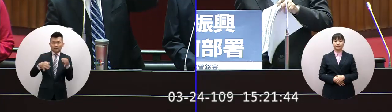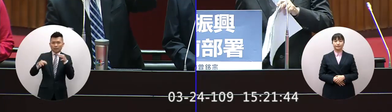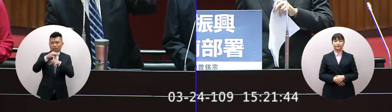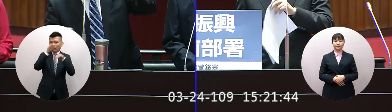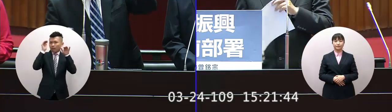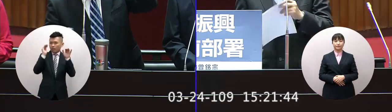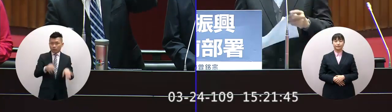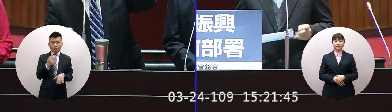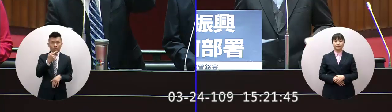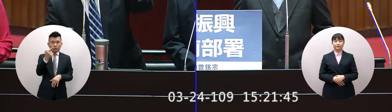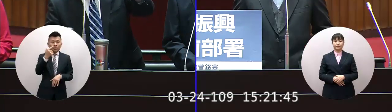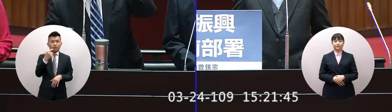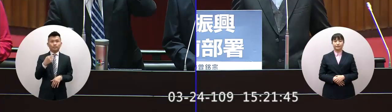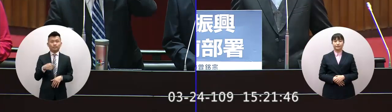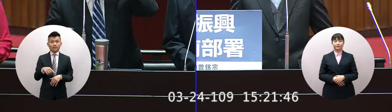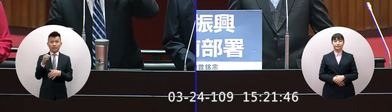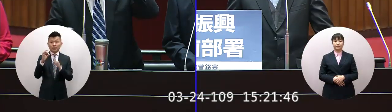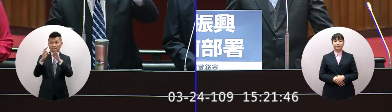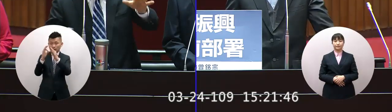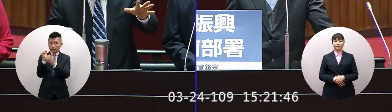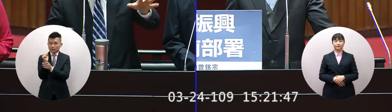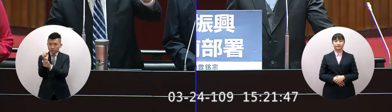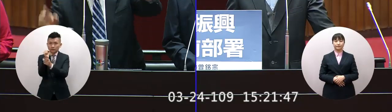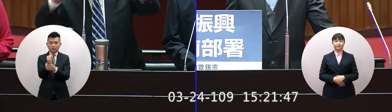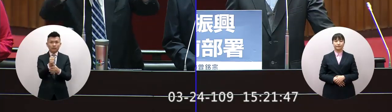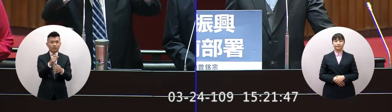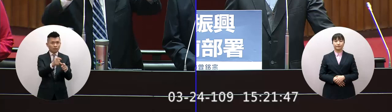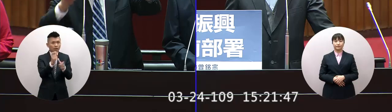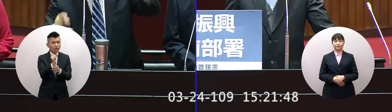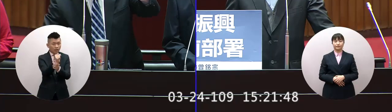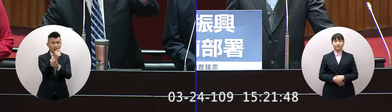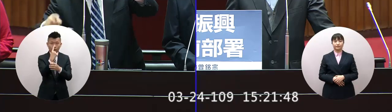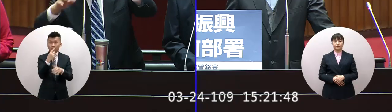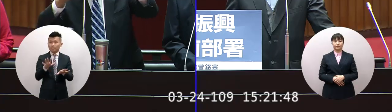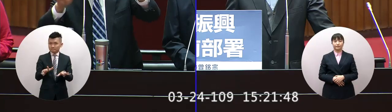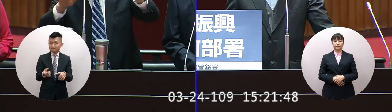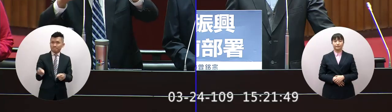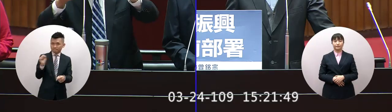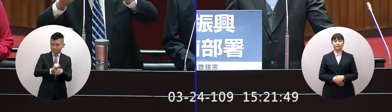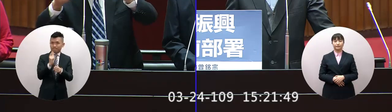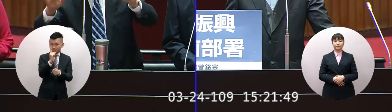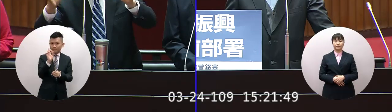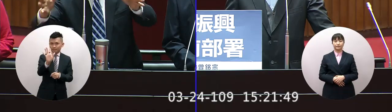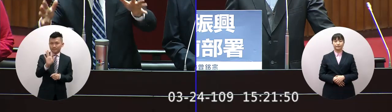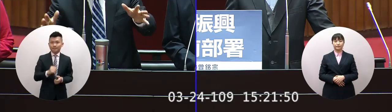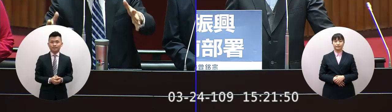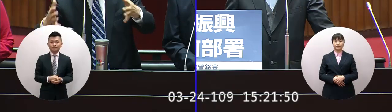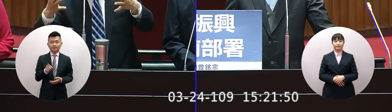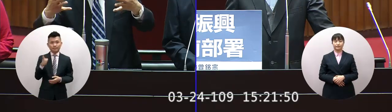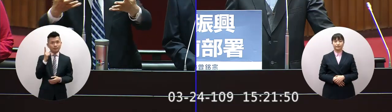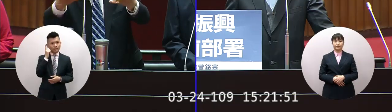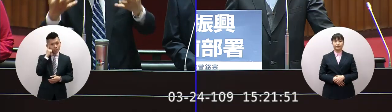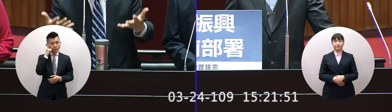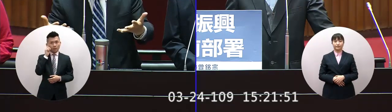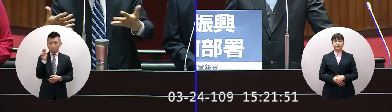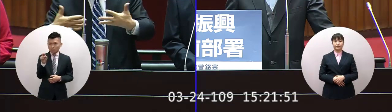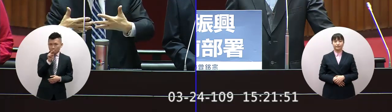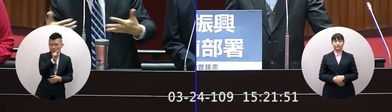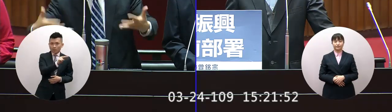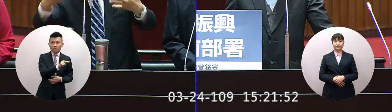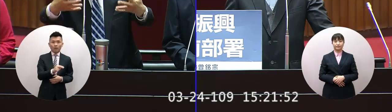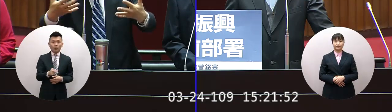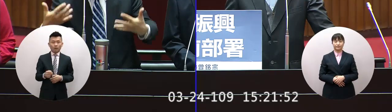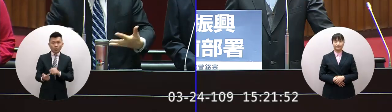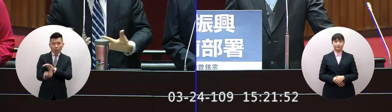啸，所以挺银行啊，挺你了啊，我这样比这个加一项，所以你等下你会看到开始进